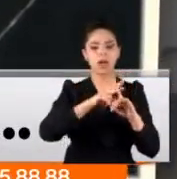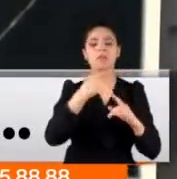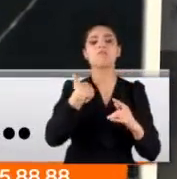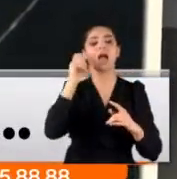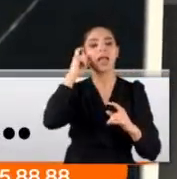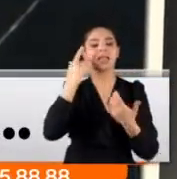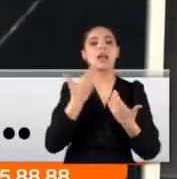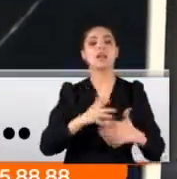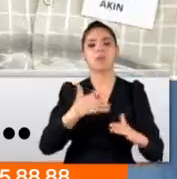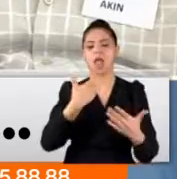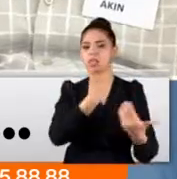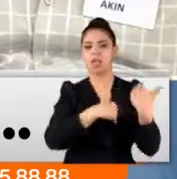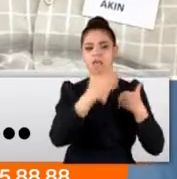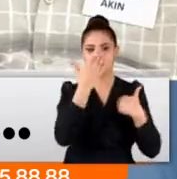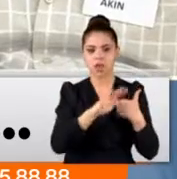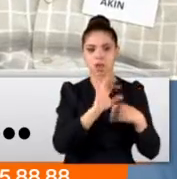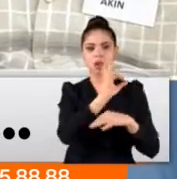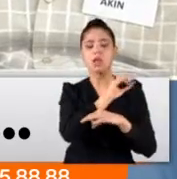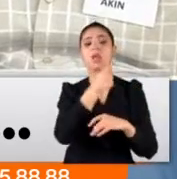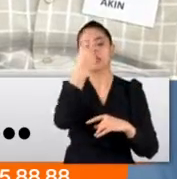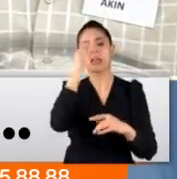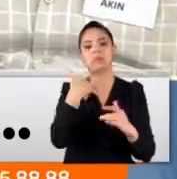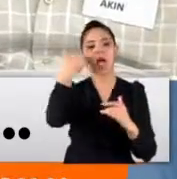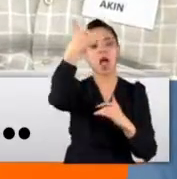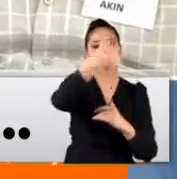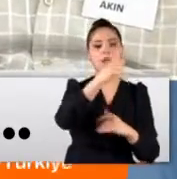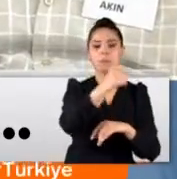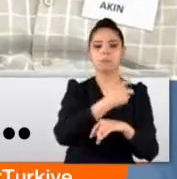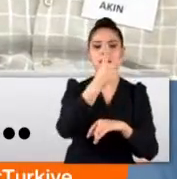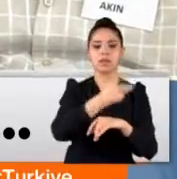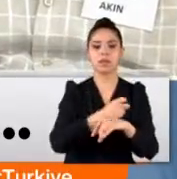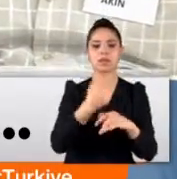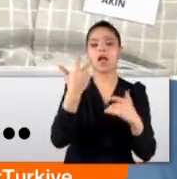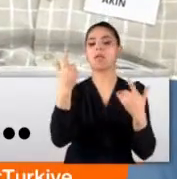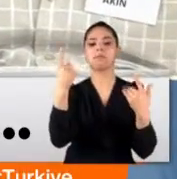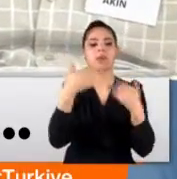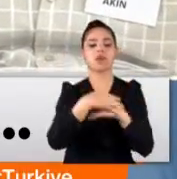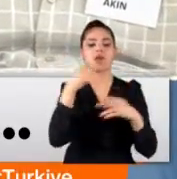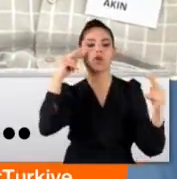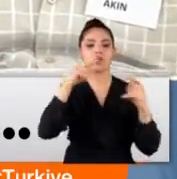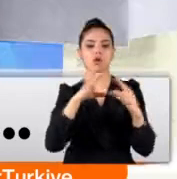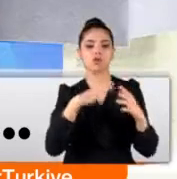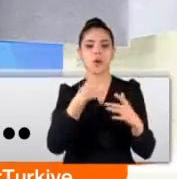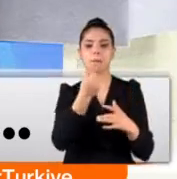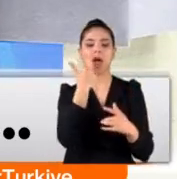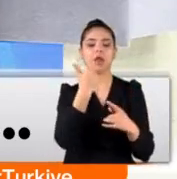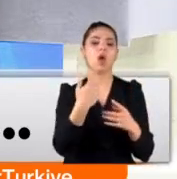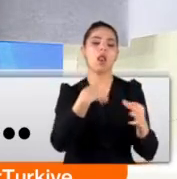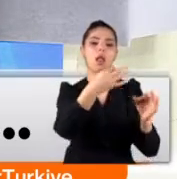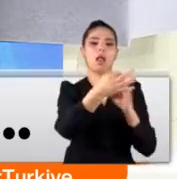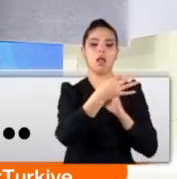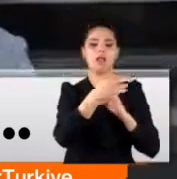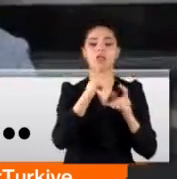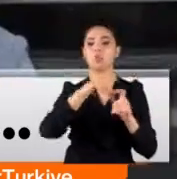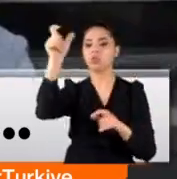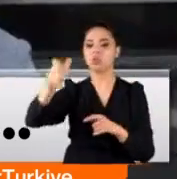reddetti. İlişkimiz yoktu. Sadece ben işte arardım. Bir saat, iki saat ya da bir gece yani hepsi o kadar. Bizim ilişkimiz sadece maddi yani. Gülşen bir 3-5 ay gidebilir